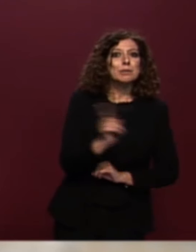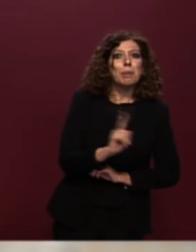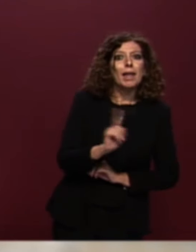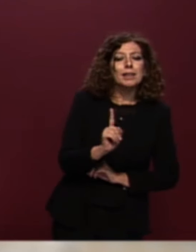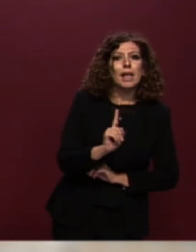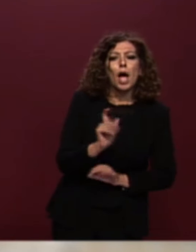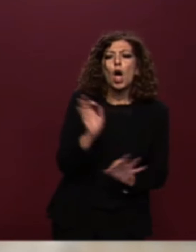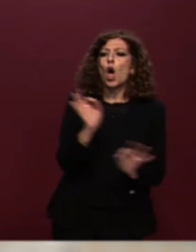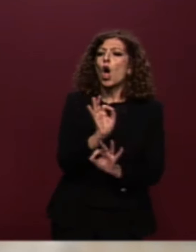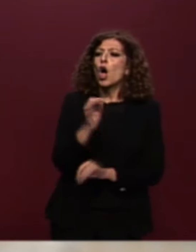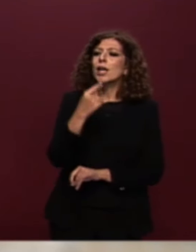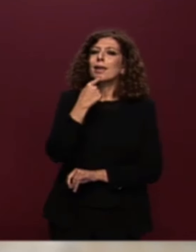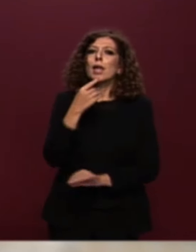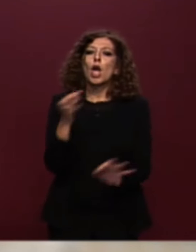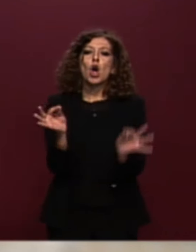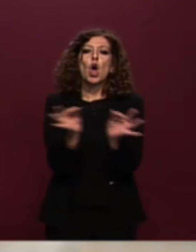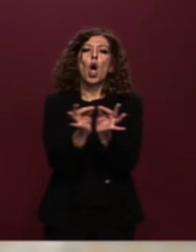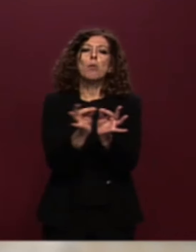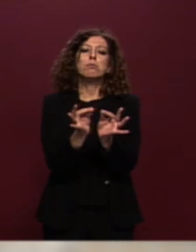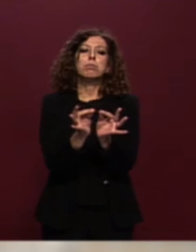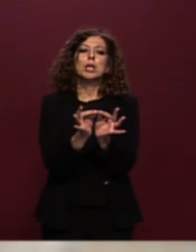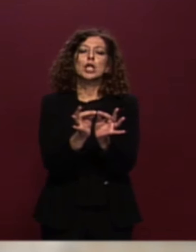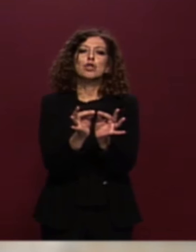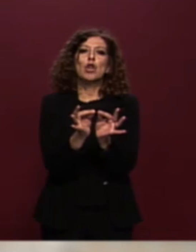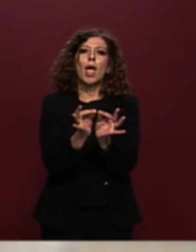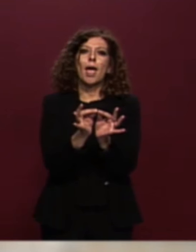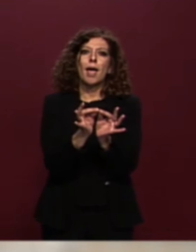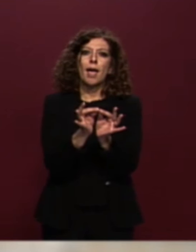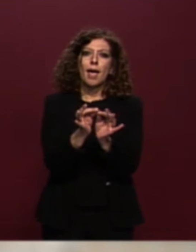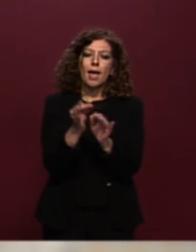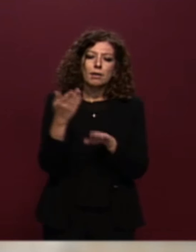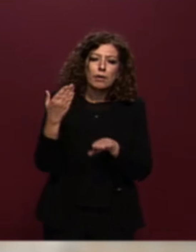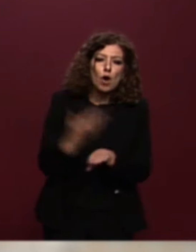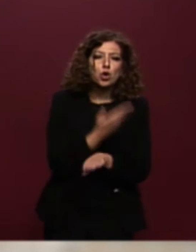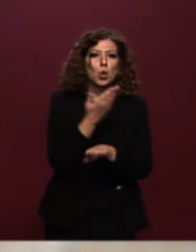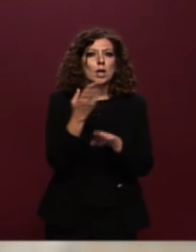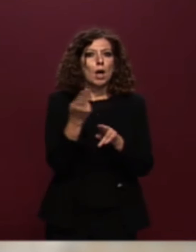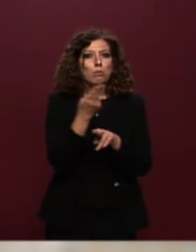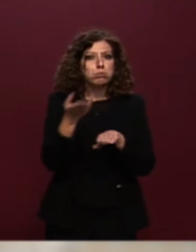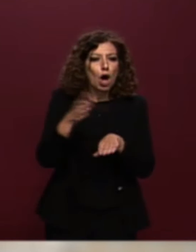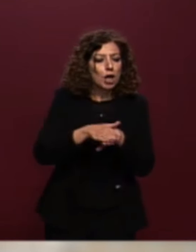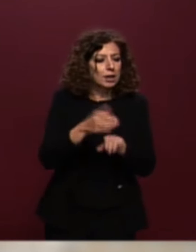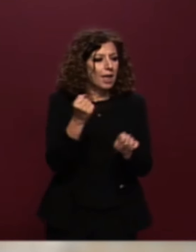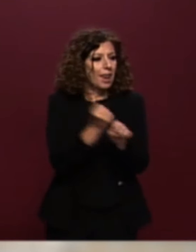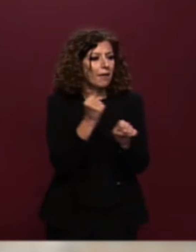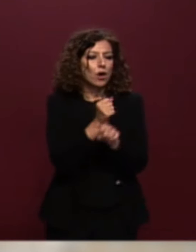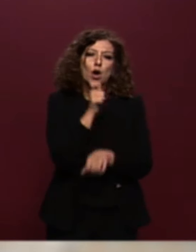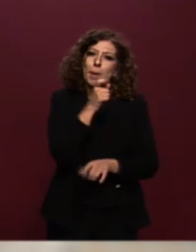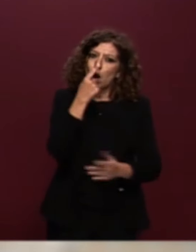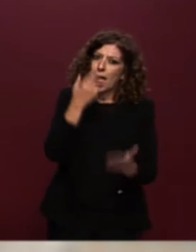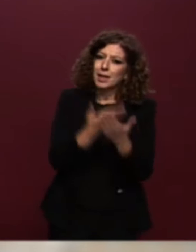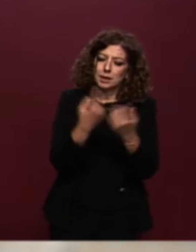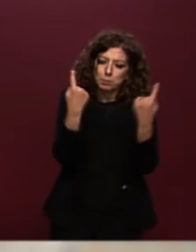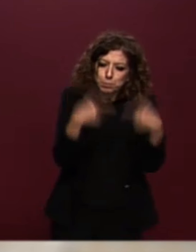loro incidenti e delle loro morti sul lavoro. In Italia la situazione